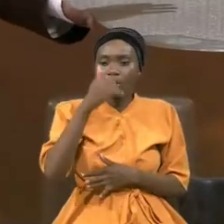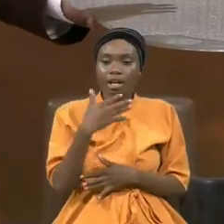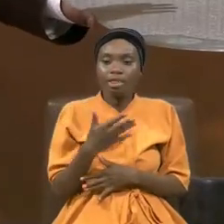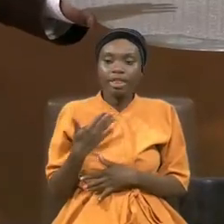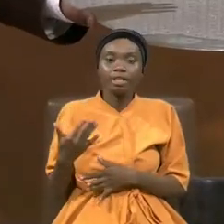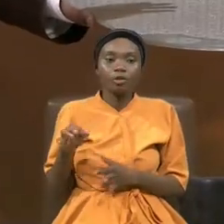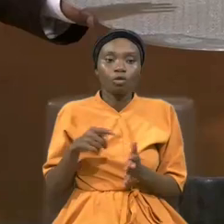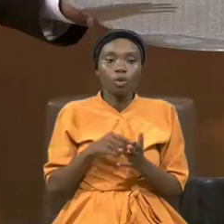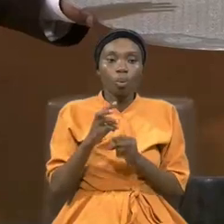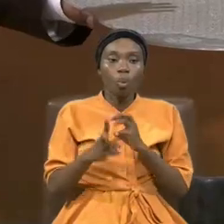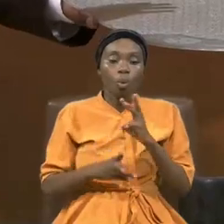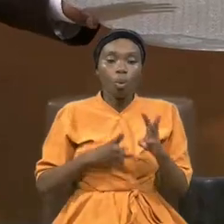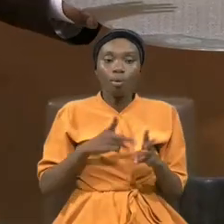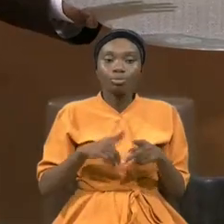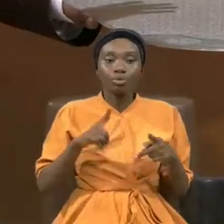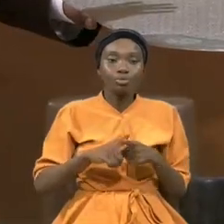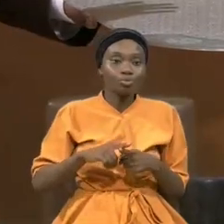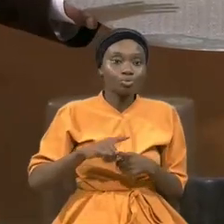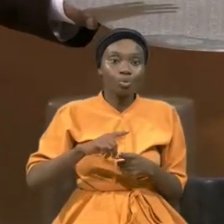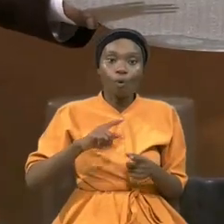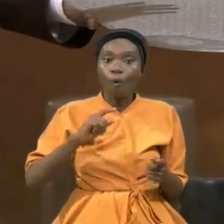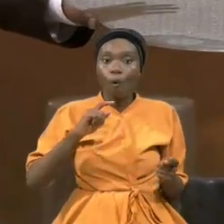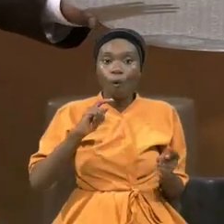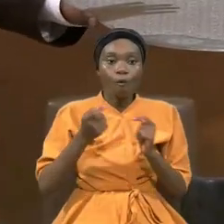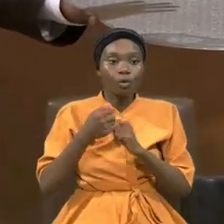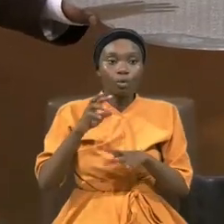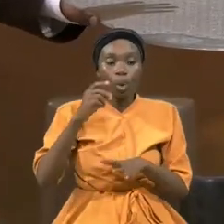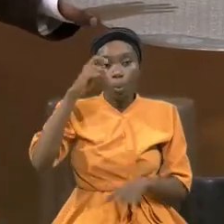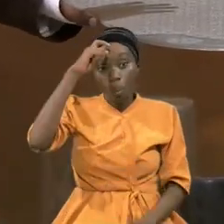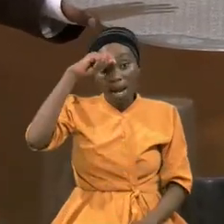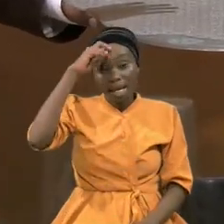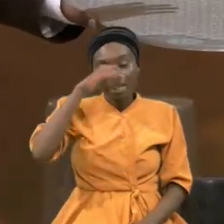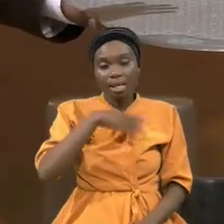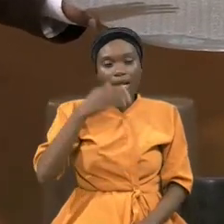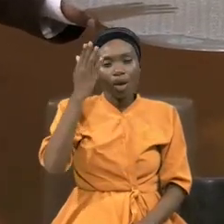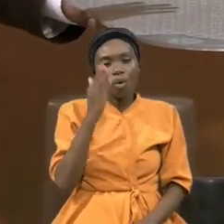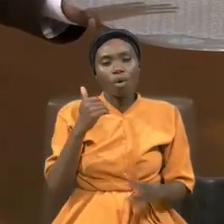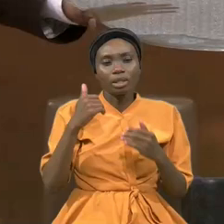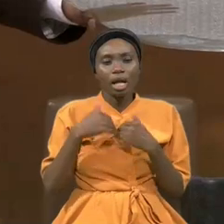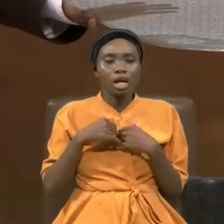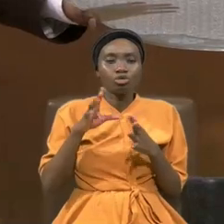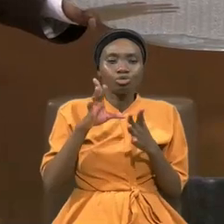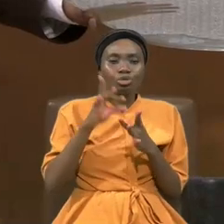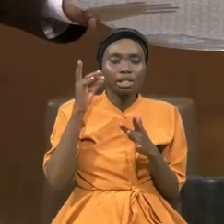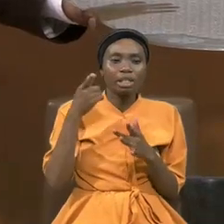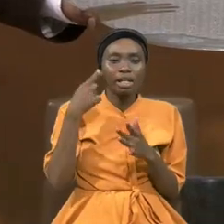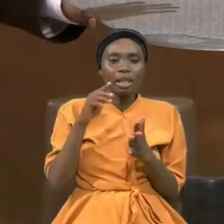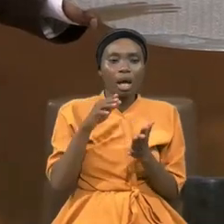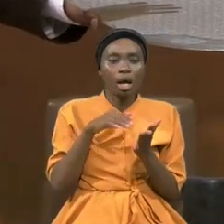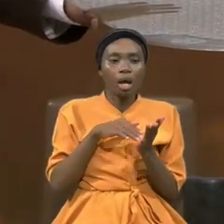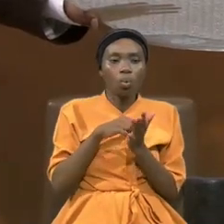27. Mais Dieu a choisi les choses folles du monde pour confondre les sages. Dieu a choisi les